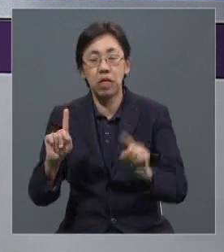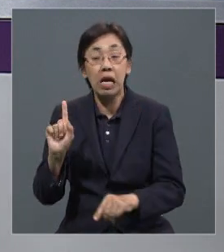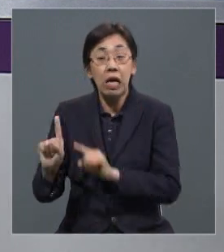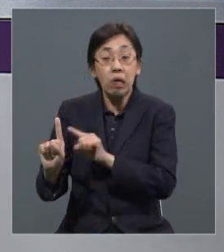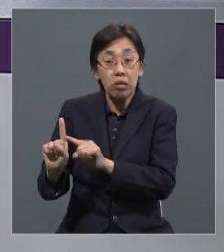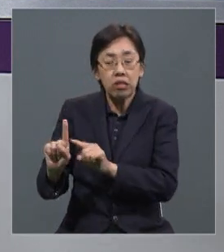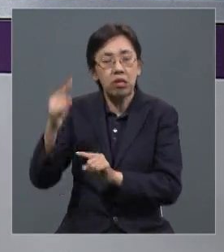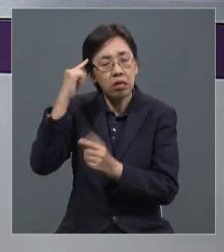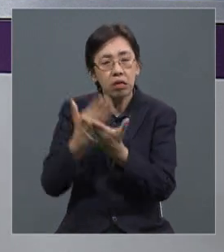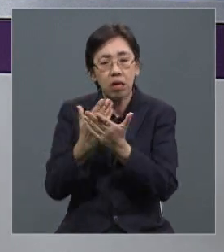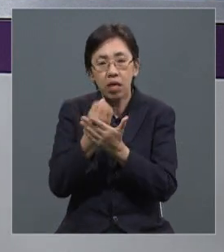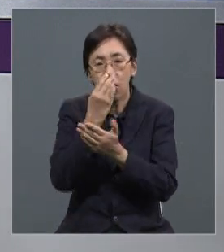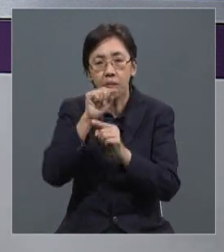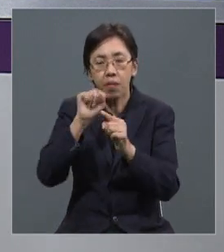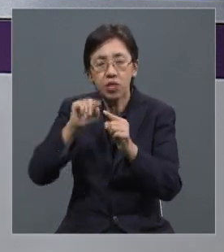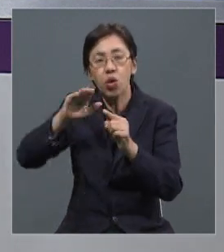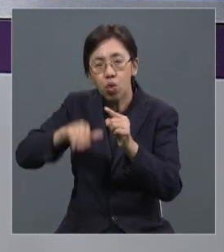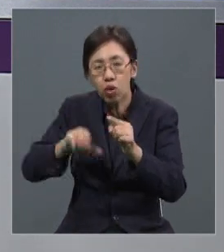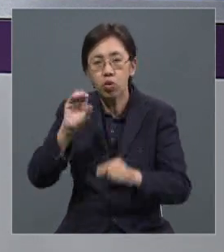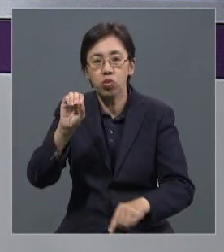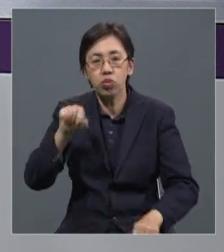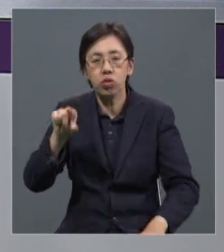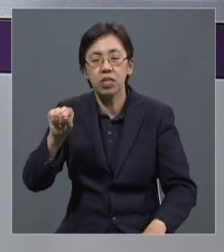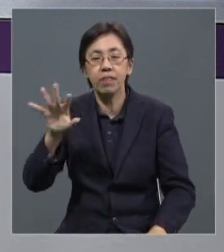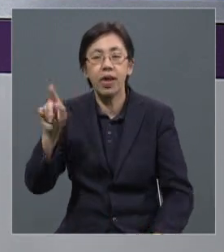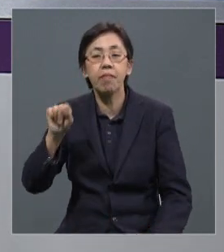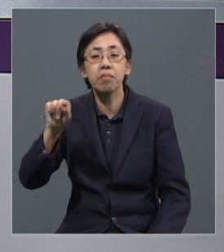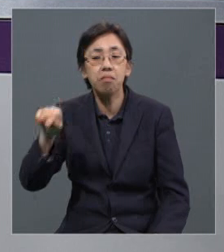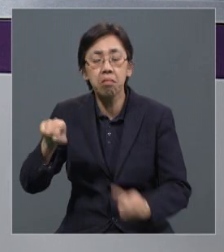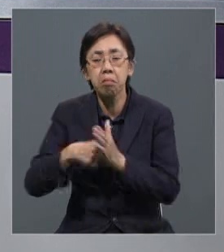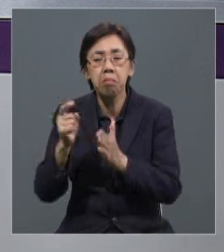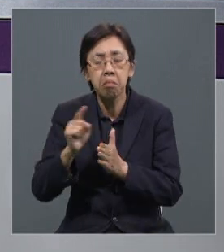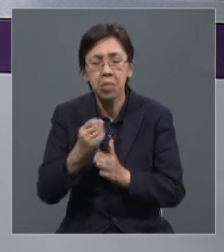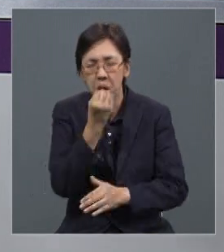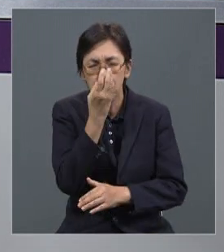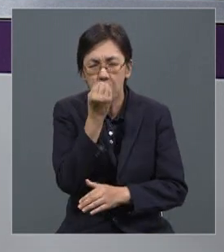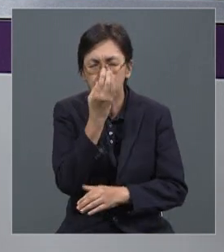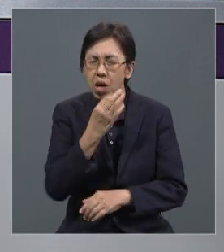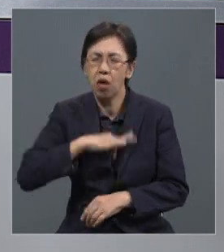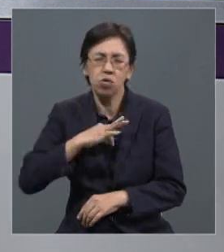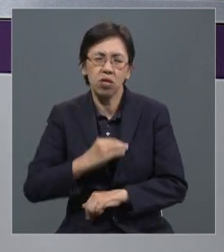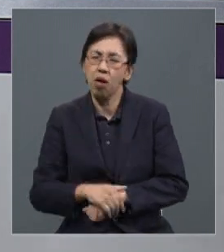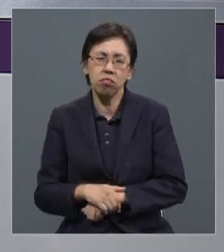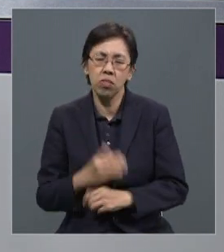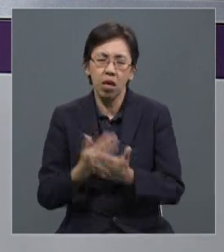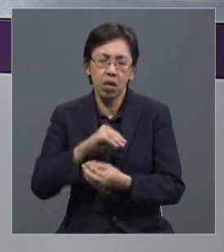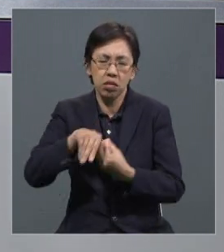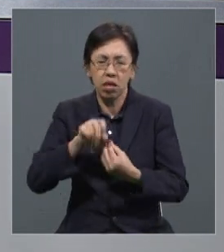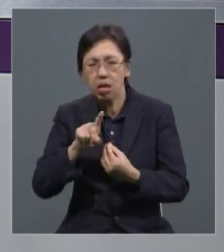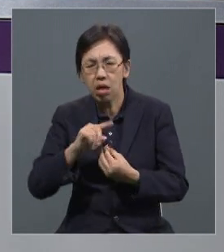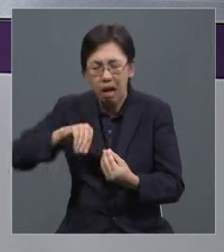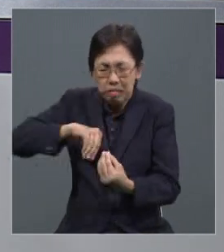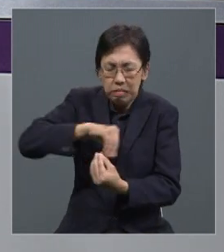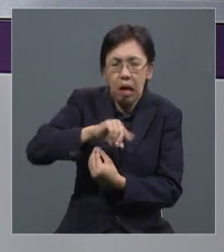อัตราดอกเบี้ยลง 0.25% เพราะมองว่าดอกเบี้ยตอนนี้มันไม่สอดคล้องกับการฟื้นตัวทางเศรษฐกิจ